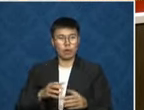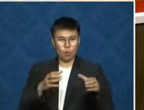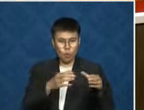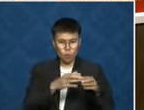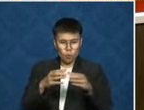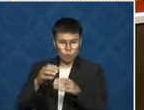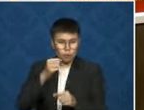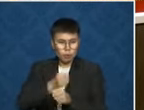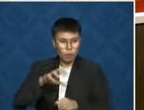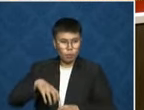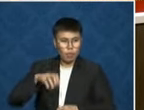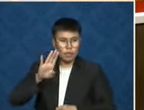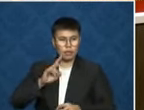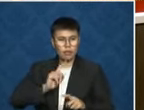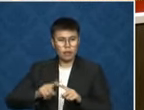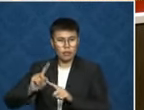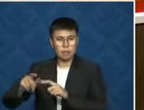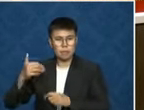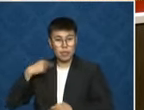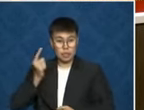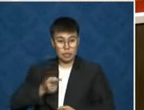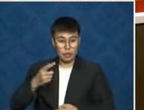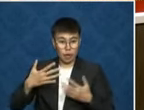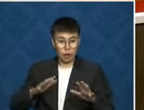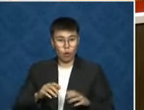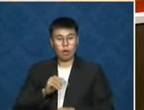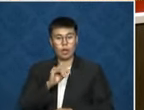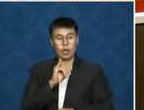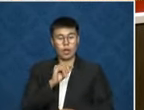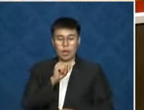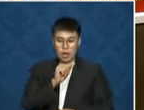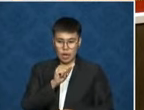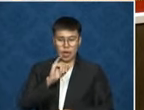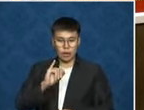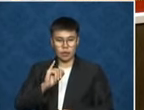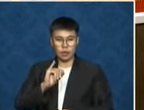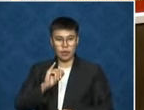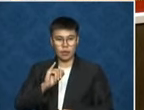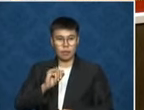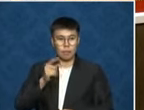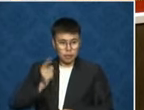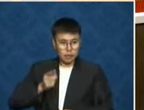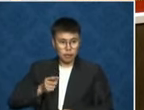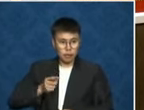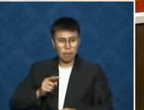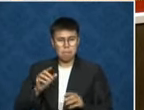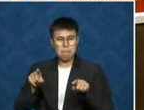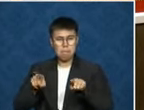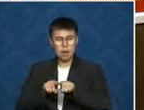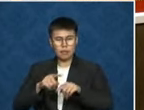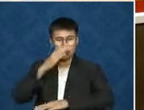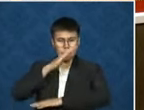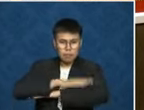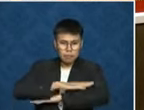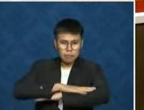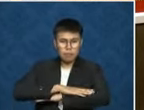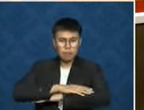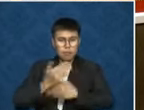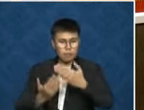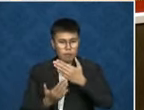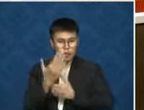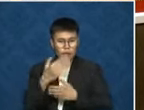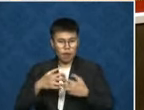คส่วนนะครับเชื่อเหมือนกันว่าจริงๆแล้วเนี่ย AI เป็นเครื่องมือเป็นทูลที่ไม่ได้ต่างจากสิ่งพิมพ์หรือว่า